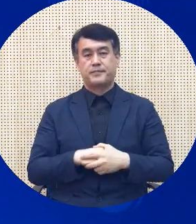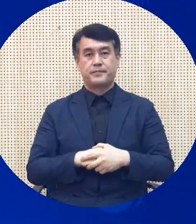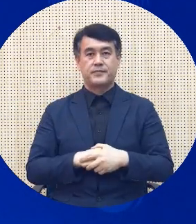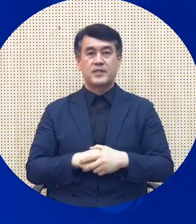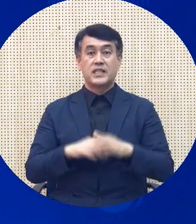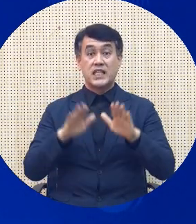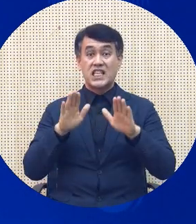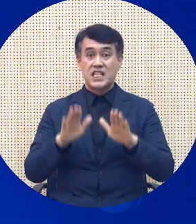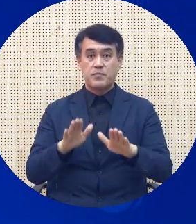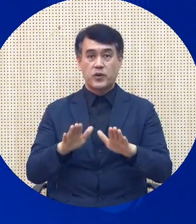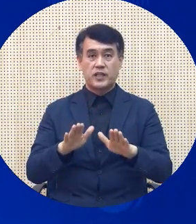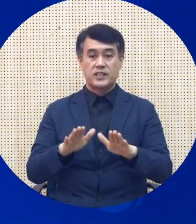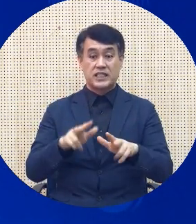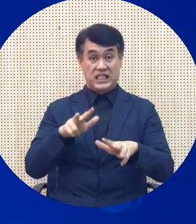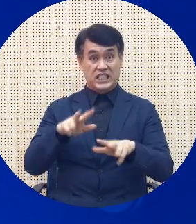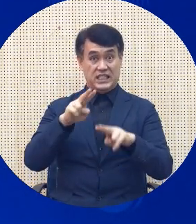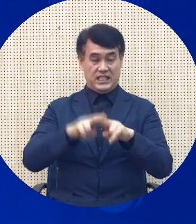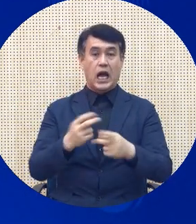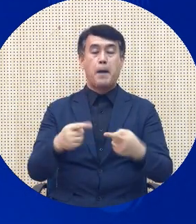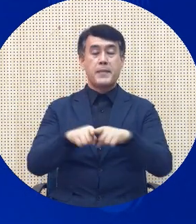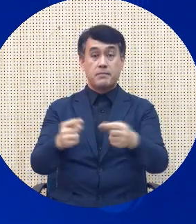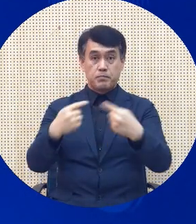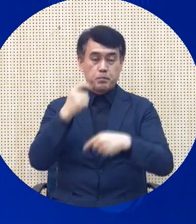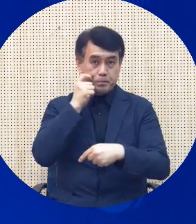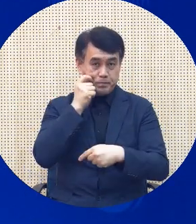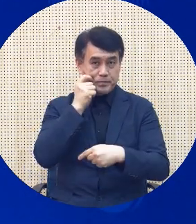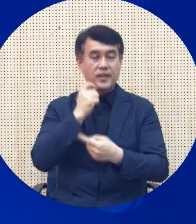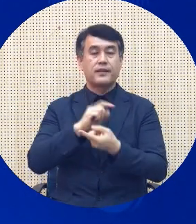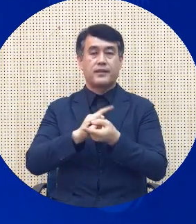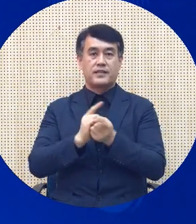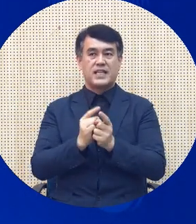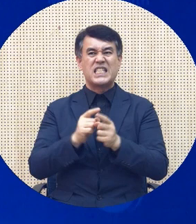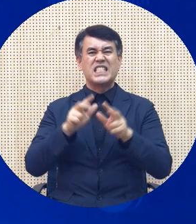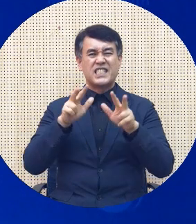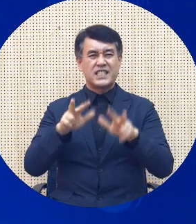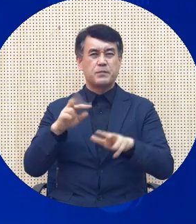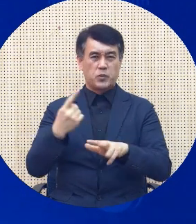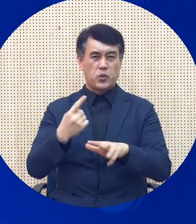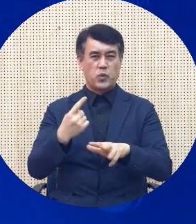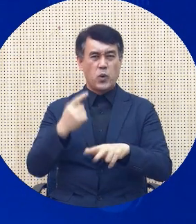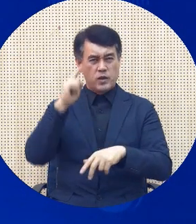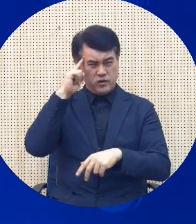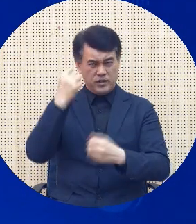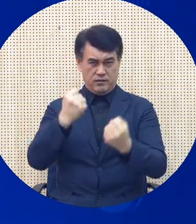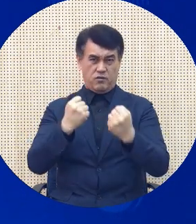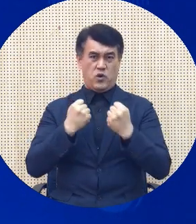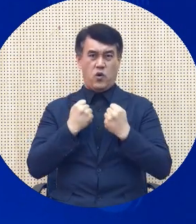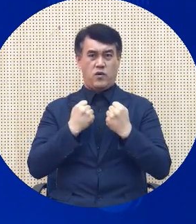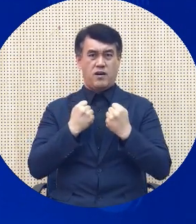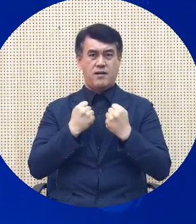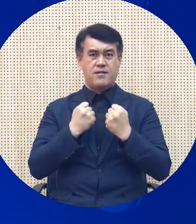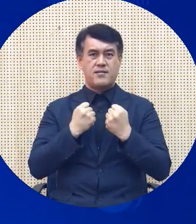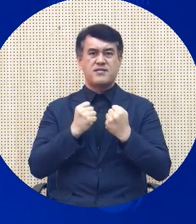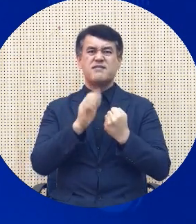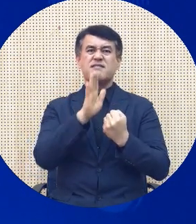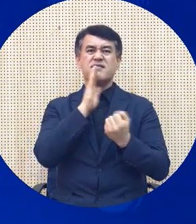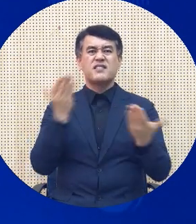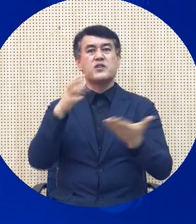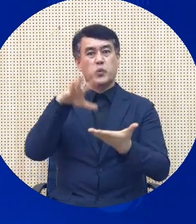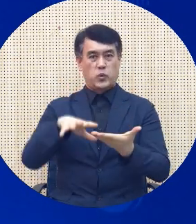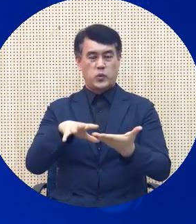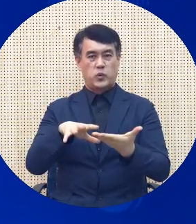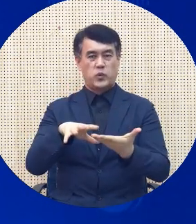네, 이번에는요. 이 자리에는 함께하지 못했지만 지금 이 순간에도 정신건강 현장을 지키고 계신